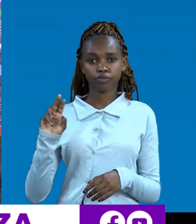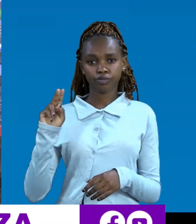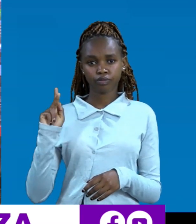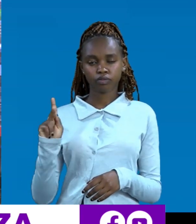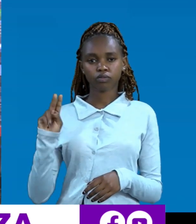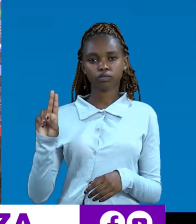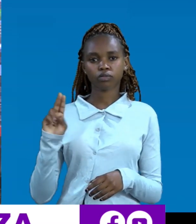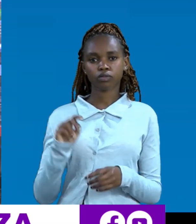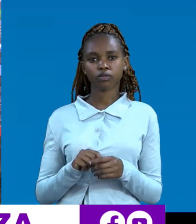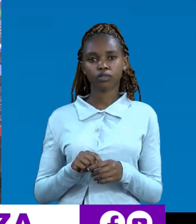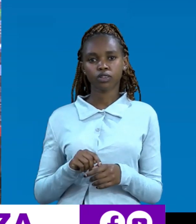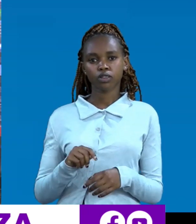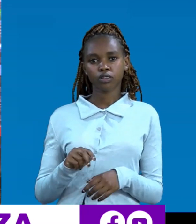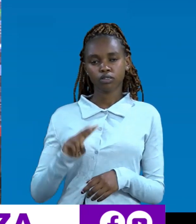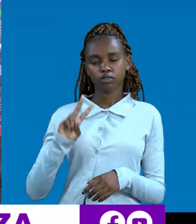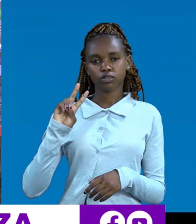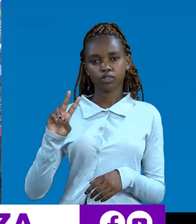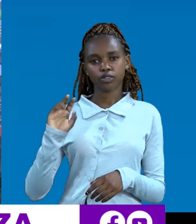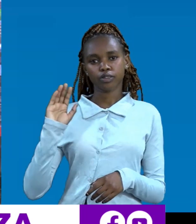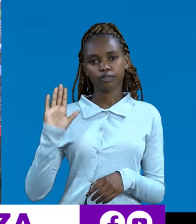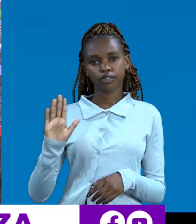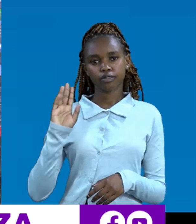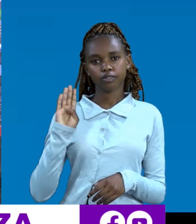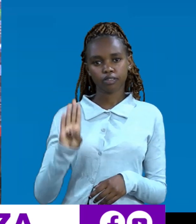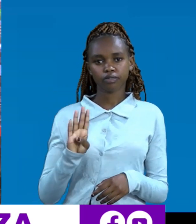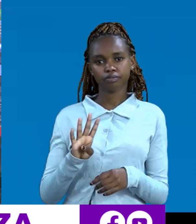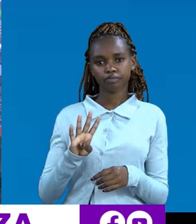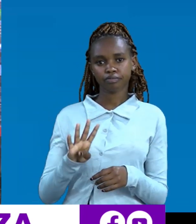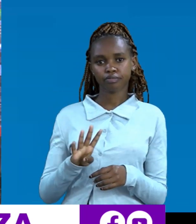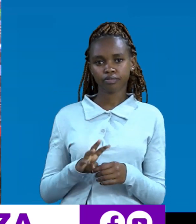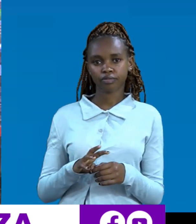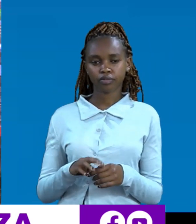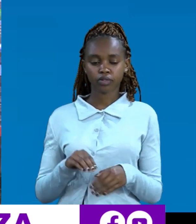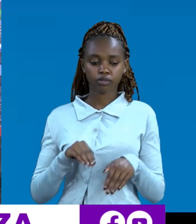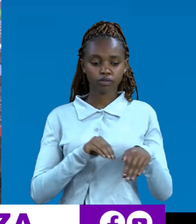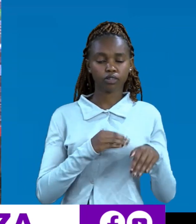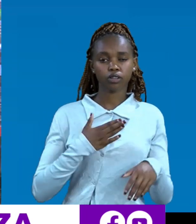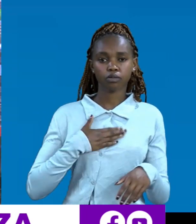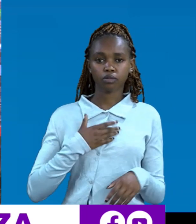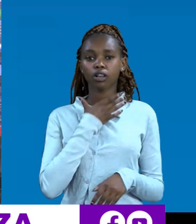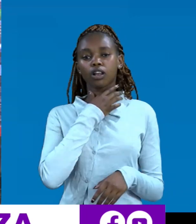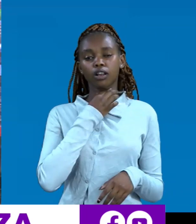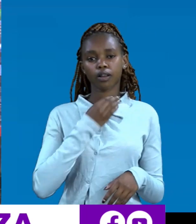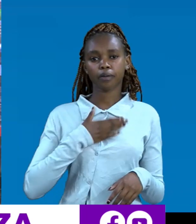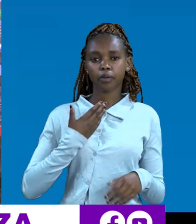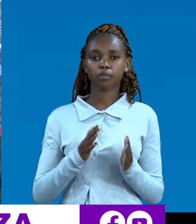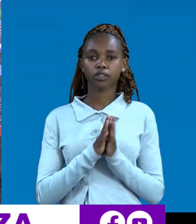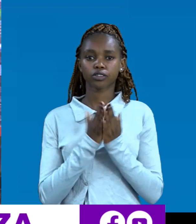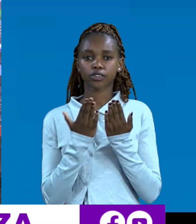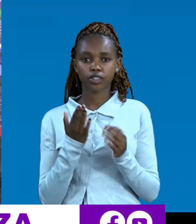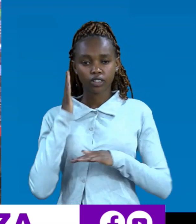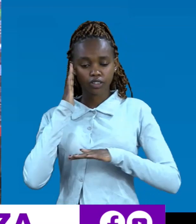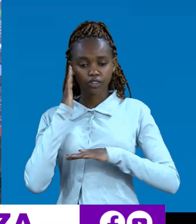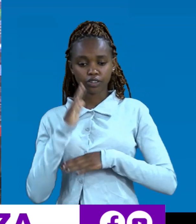Nduku 254, kiyadika tu Nduku 254, you'll see me popping over there. Make sure you follow me, you like my page, and DJ,